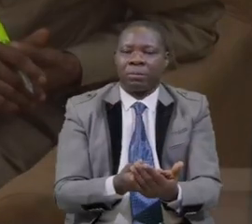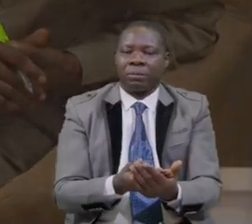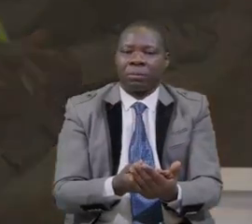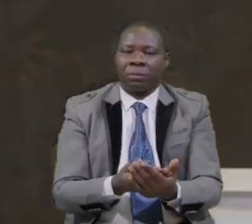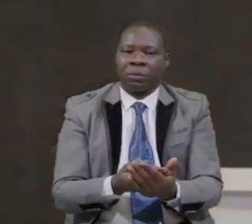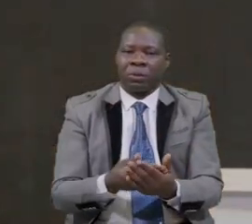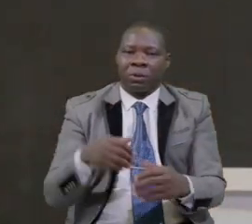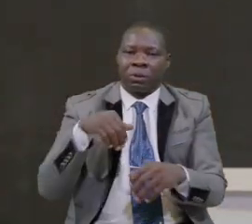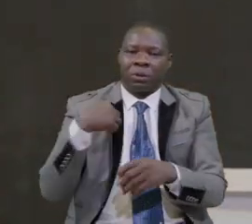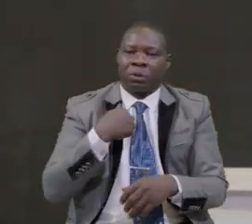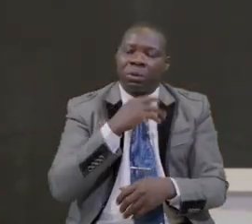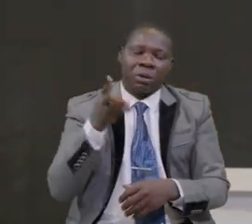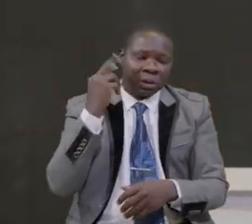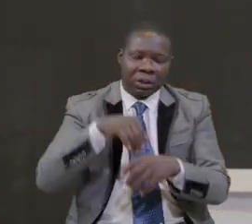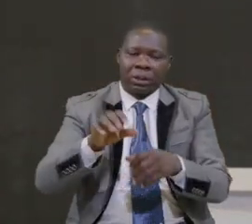Nous étions au Canada.